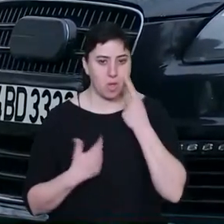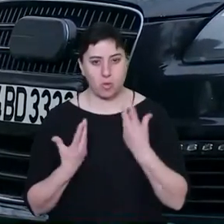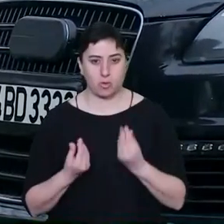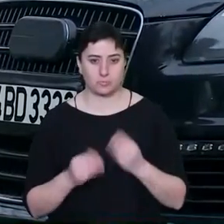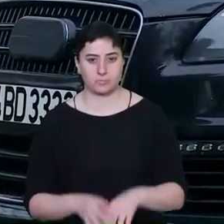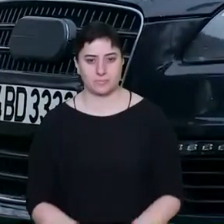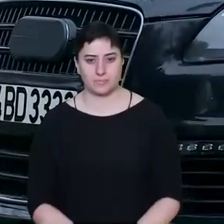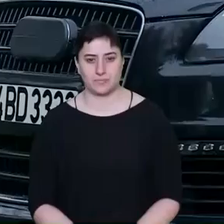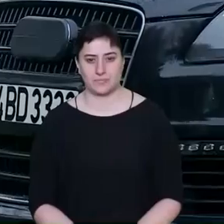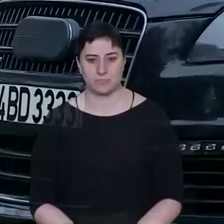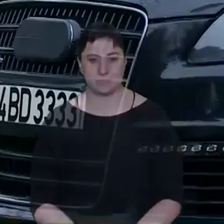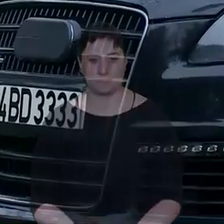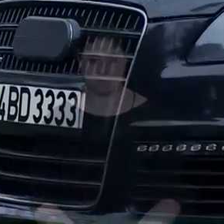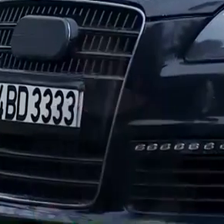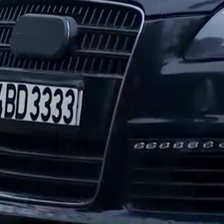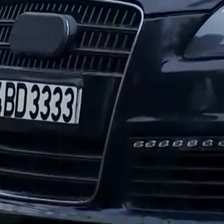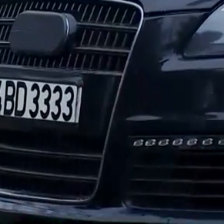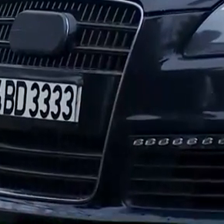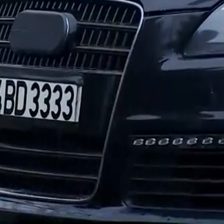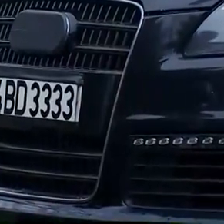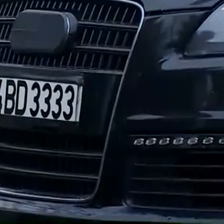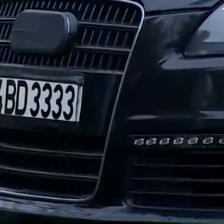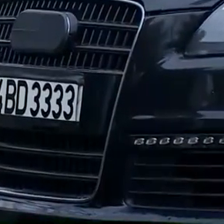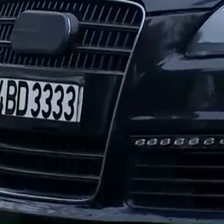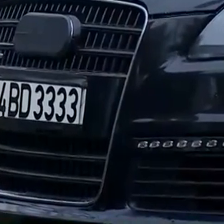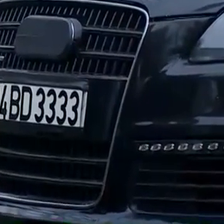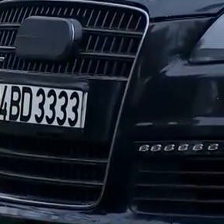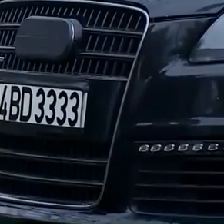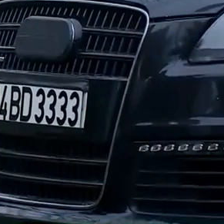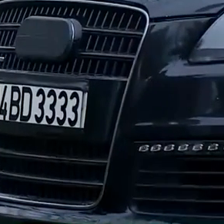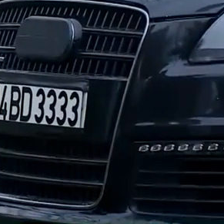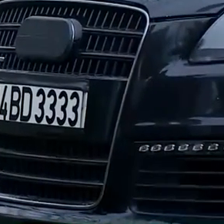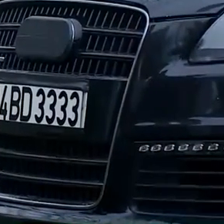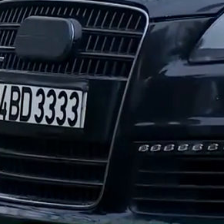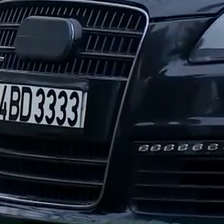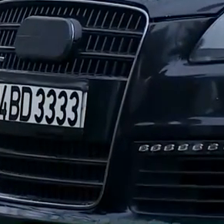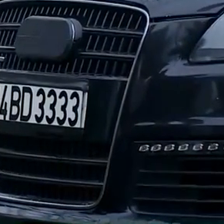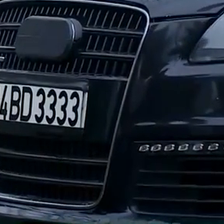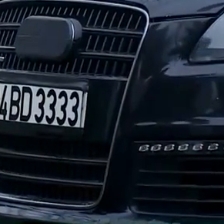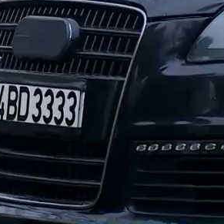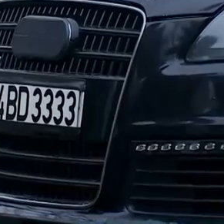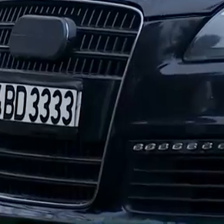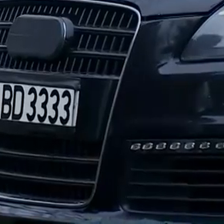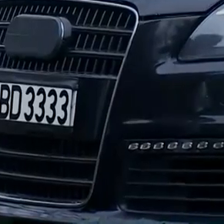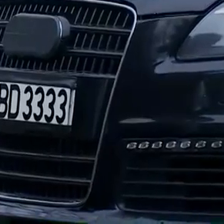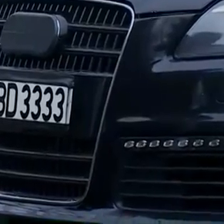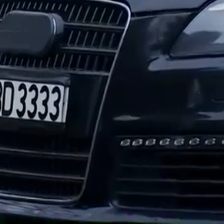Koca göbeğiyle kendi bedeninden neredeyse iki beden küçük kabanı giydi. Havalı havalı ellerini ceplerine soktu.